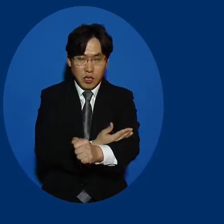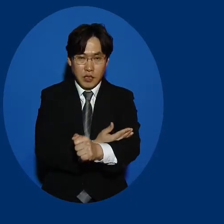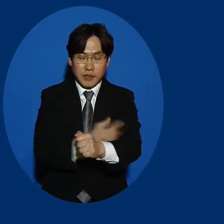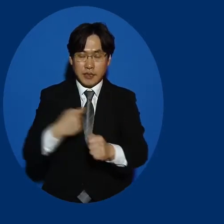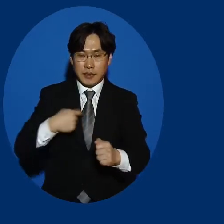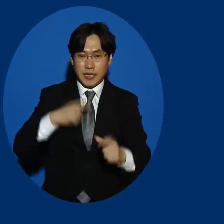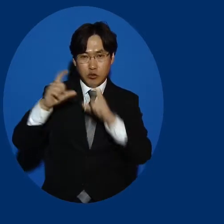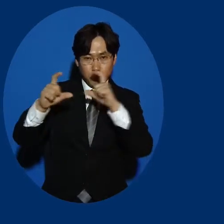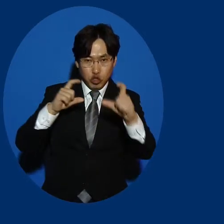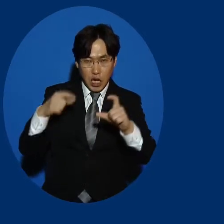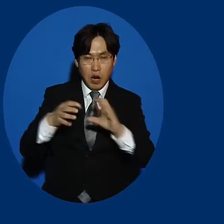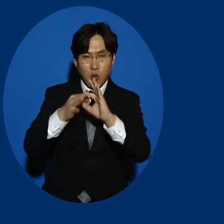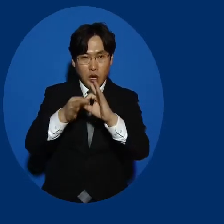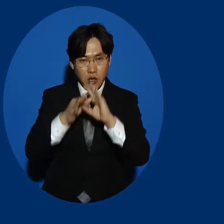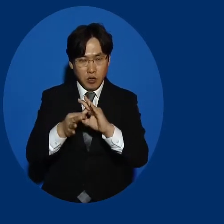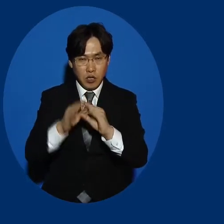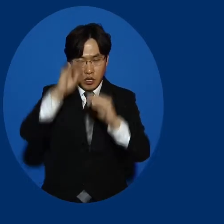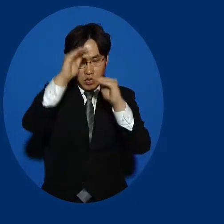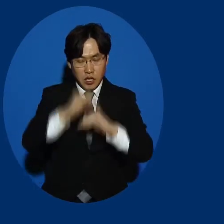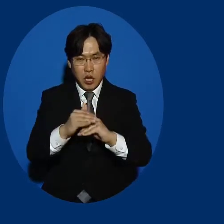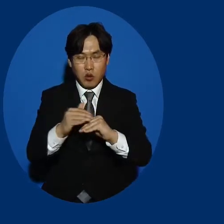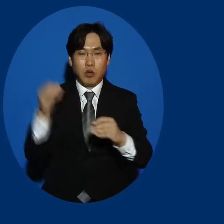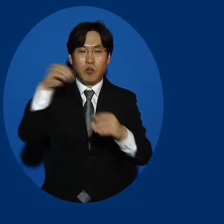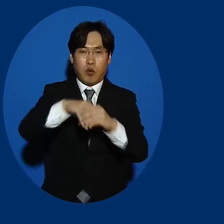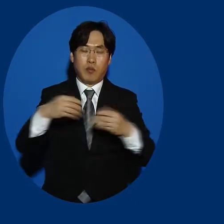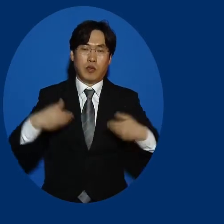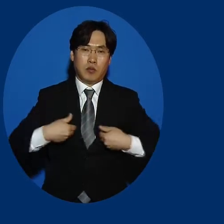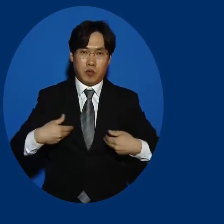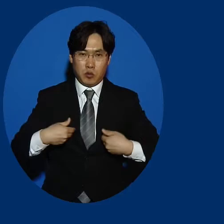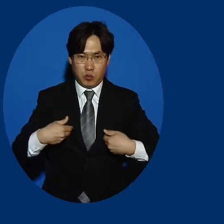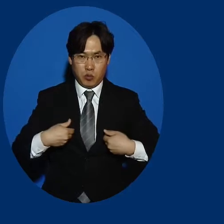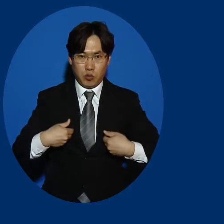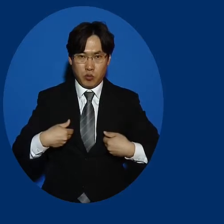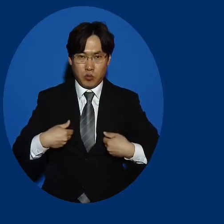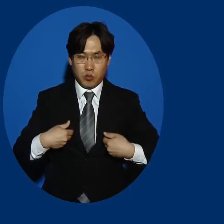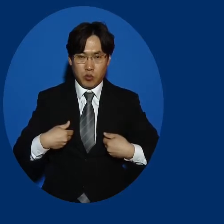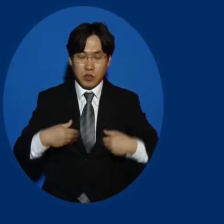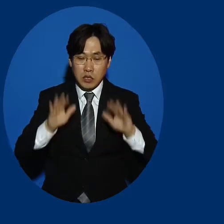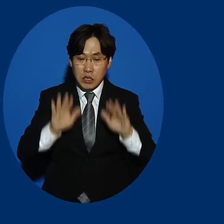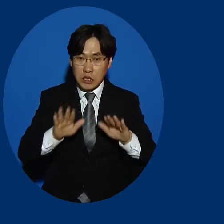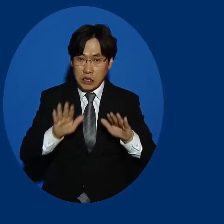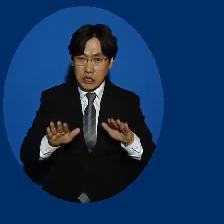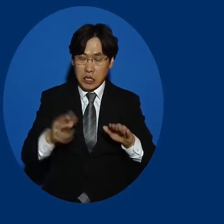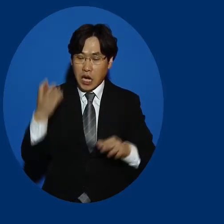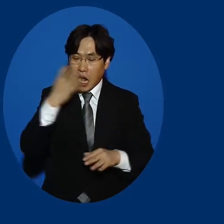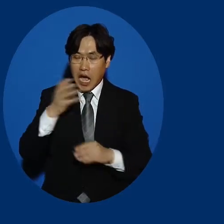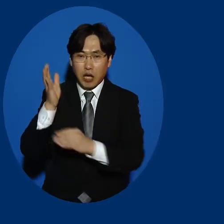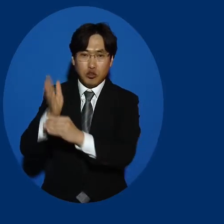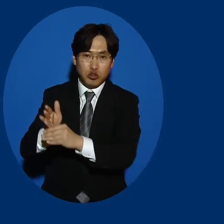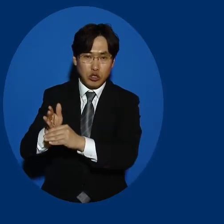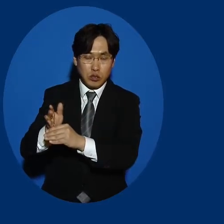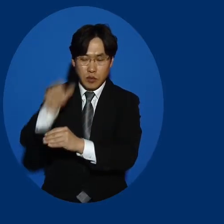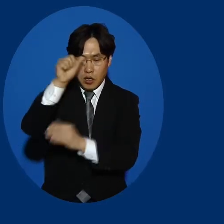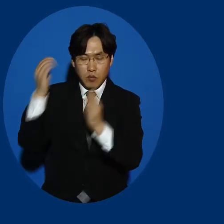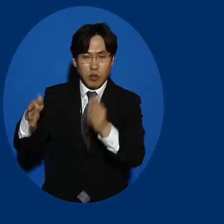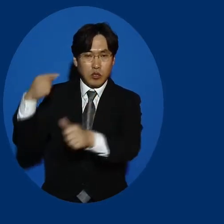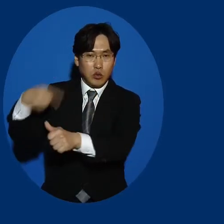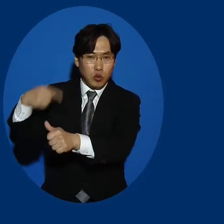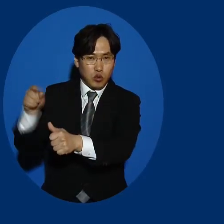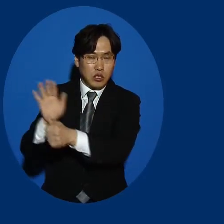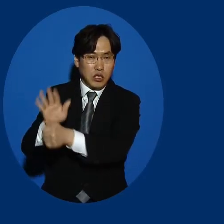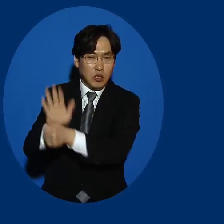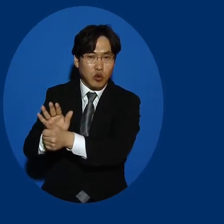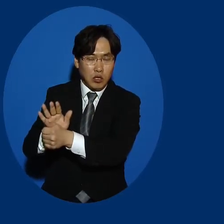주장을 강화하는 다양한 내용이 포함되어야 하는데 현행 비장애인 중심의 평생교육